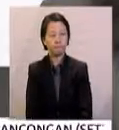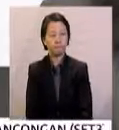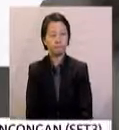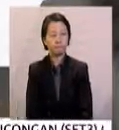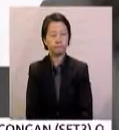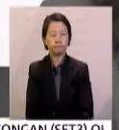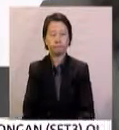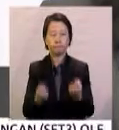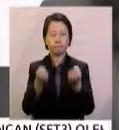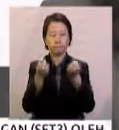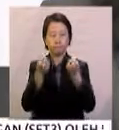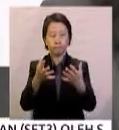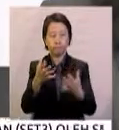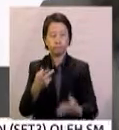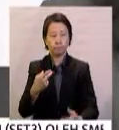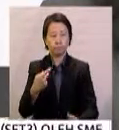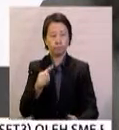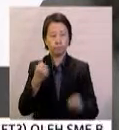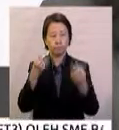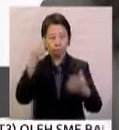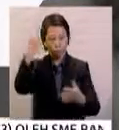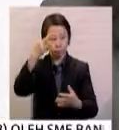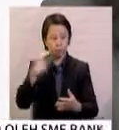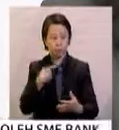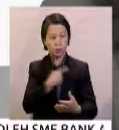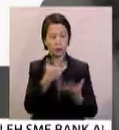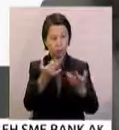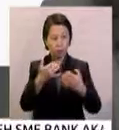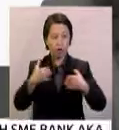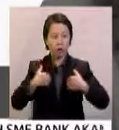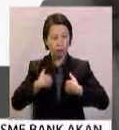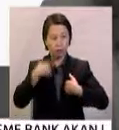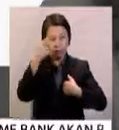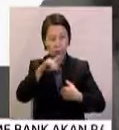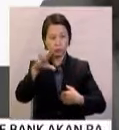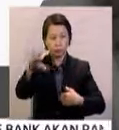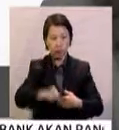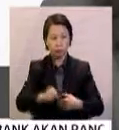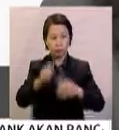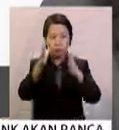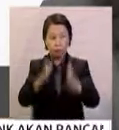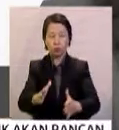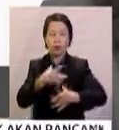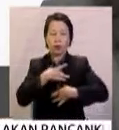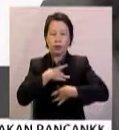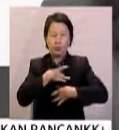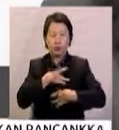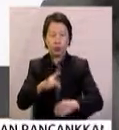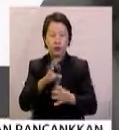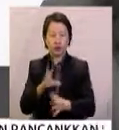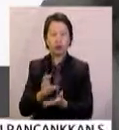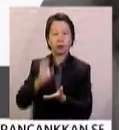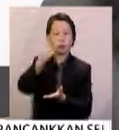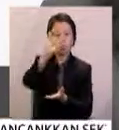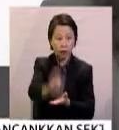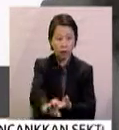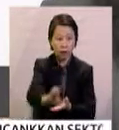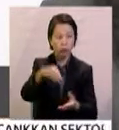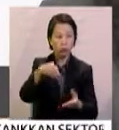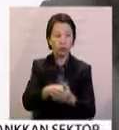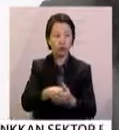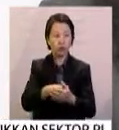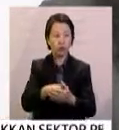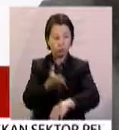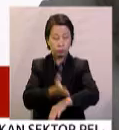Sebenarnya salah satu sebab kita nak adakan Epic ni untuk menarik orang yang minat nak melabur dalam